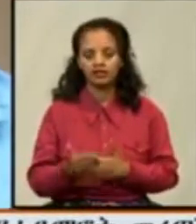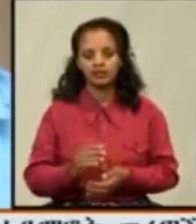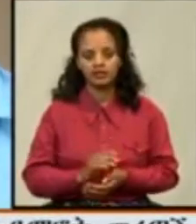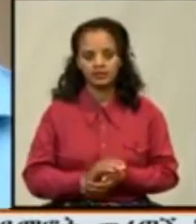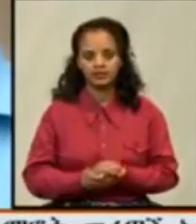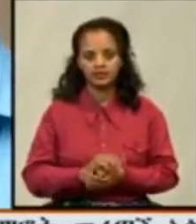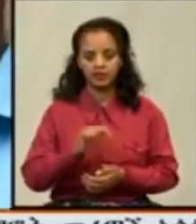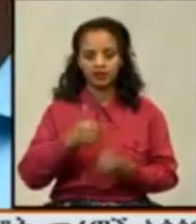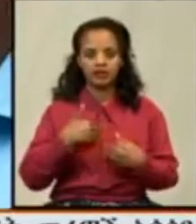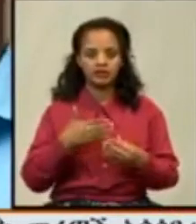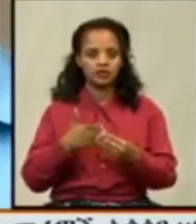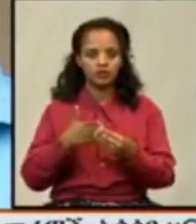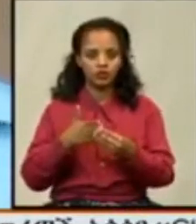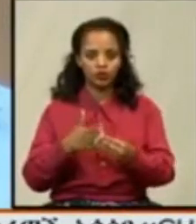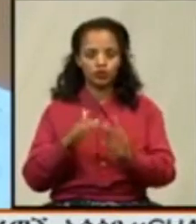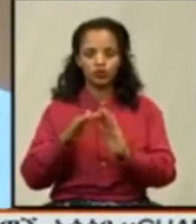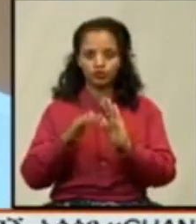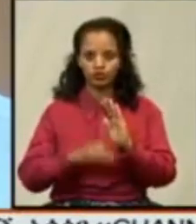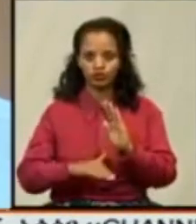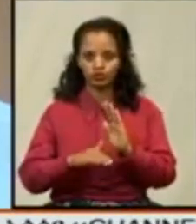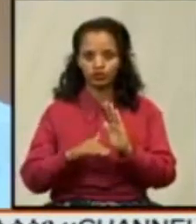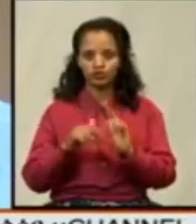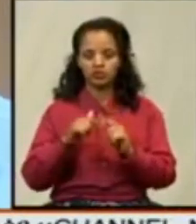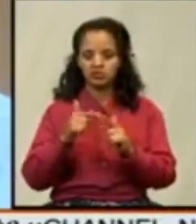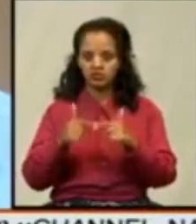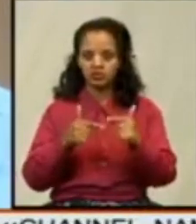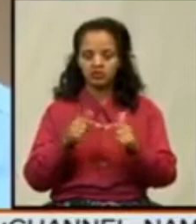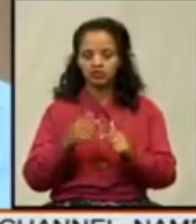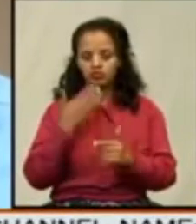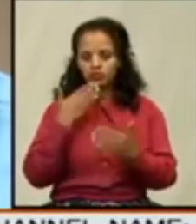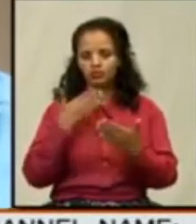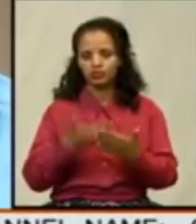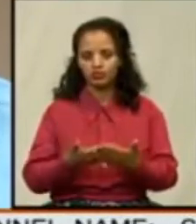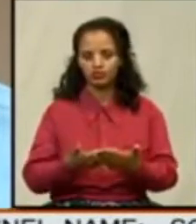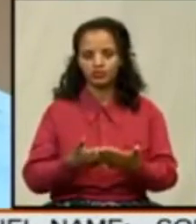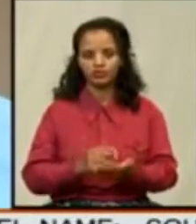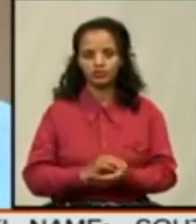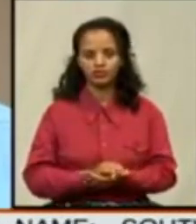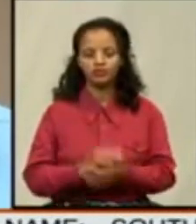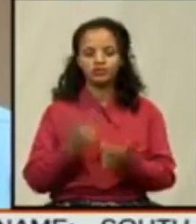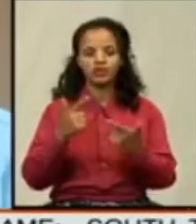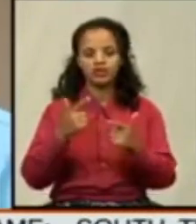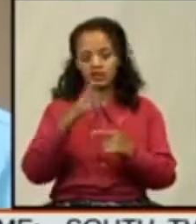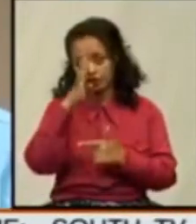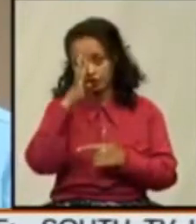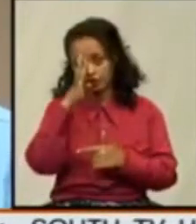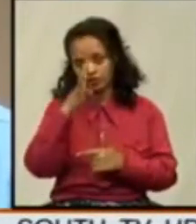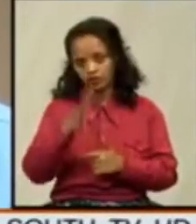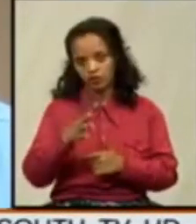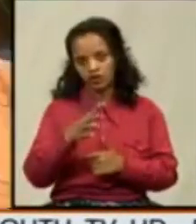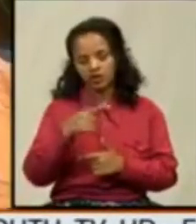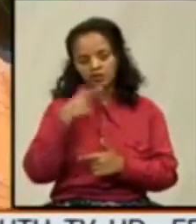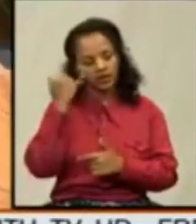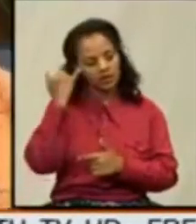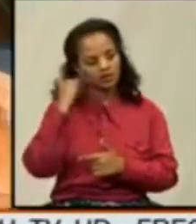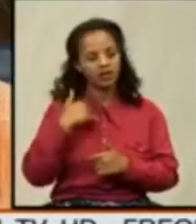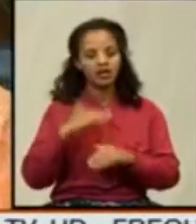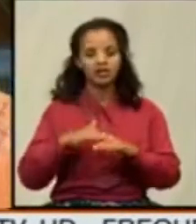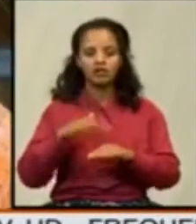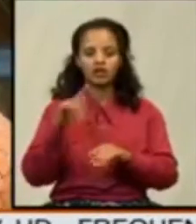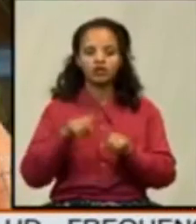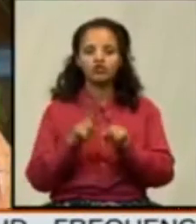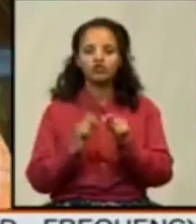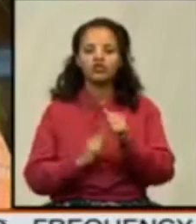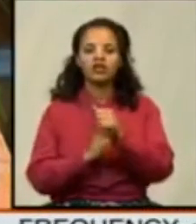እዚህ ያለን አመራሮች የጎደሉን ጉዳዮች በደንብ አውቀን ሄደን እንድናርም ጥሩ እድል ፈጥሯል የሚል ሀሳብ አለኝ። በተለይ ልዩ